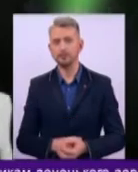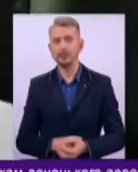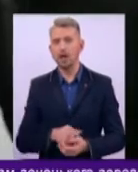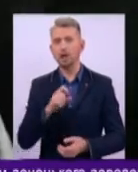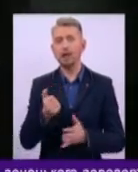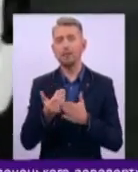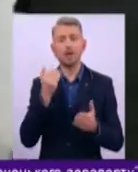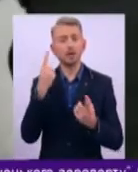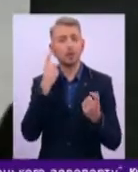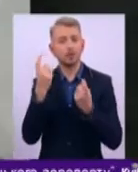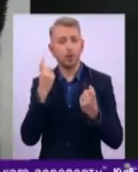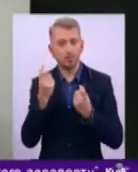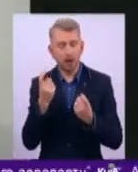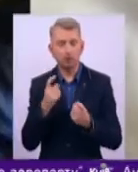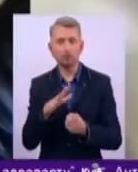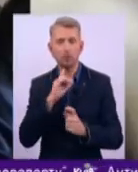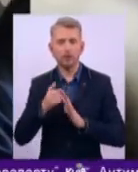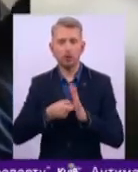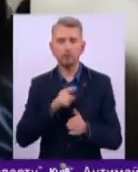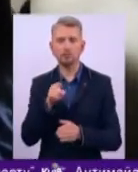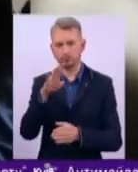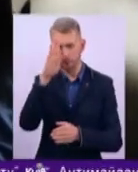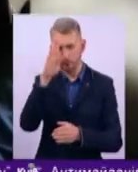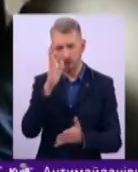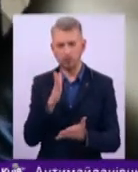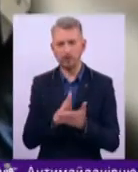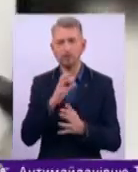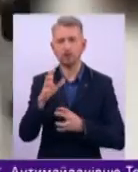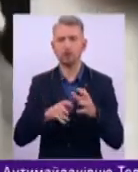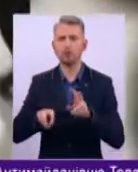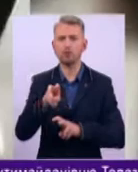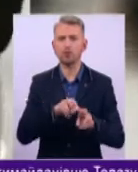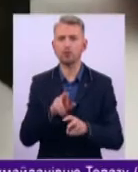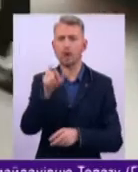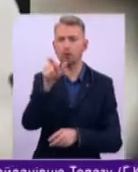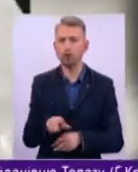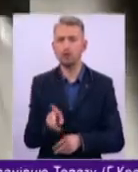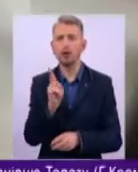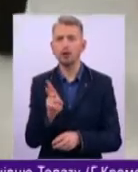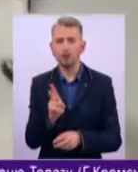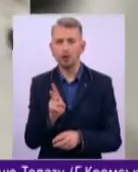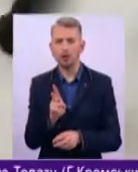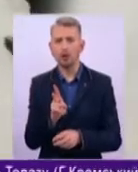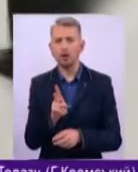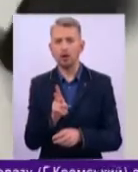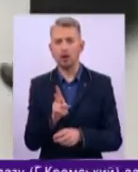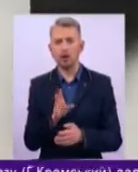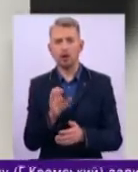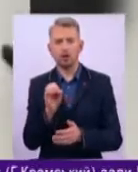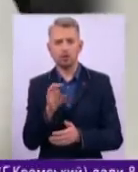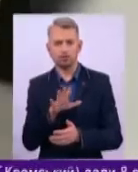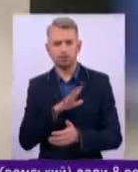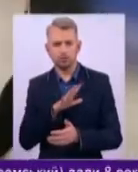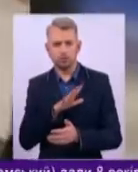За попередньою інформацією, було встановлено, що чоловік перебуває у міжнародному розшуку як особа, яка є вербувальником бойовиків до